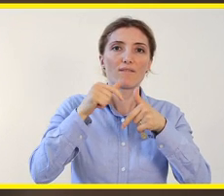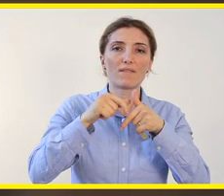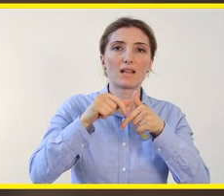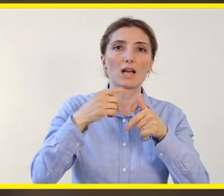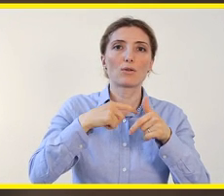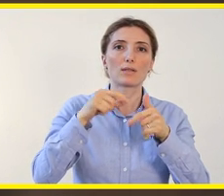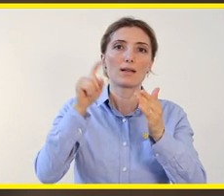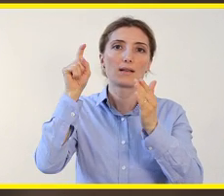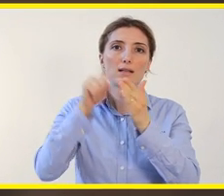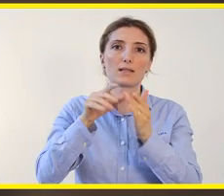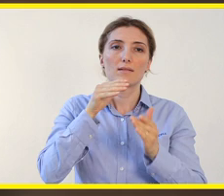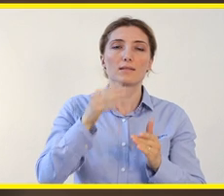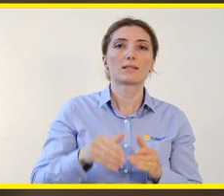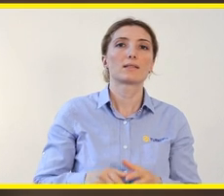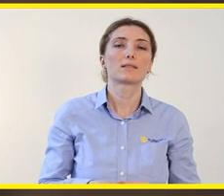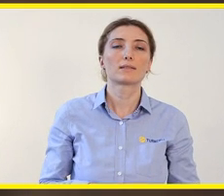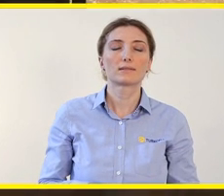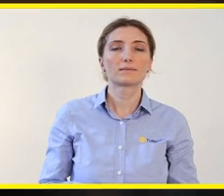aktifleştirebilirsiniz.